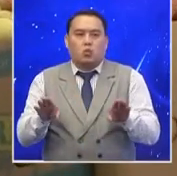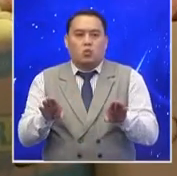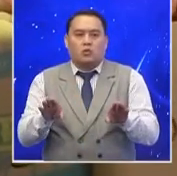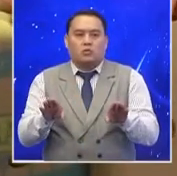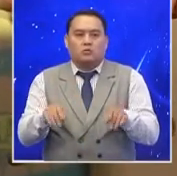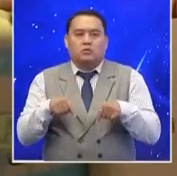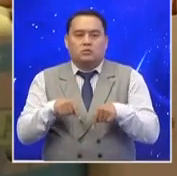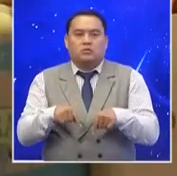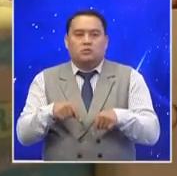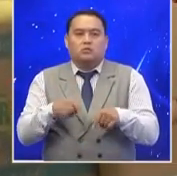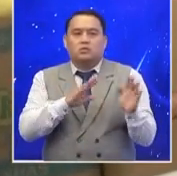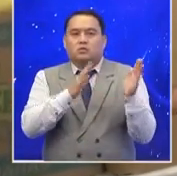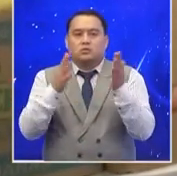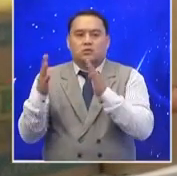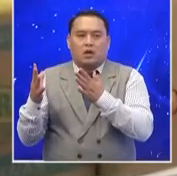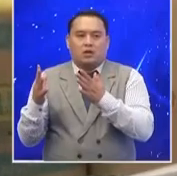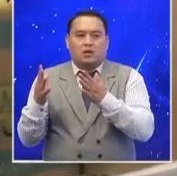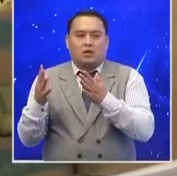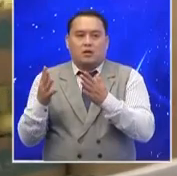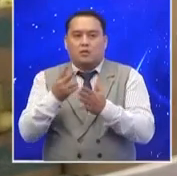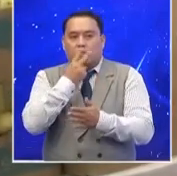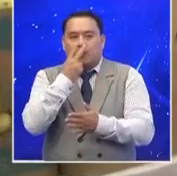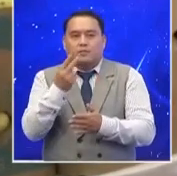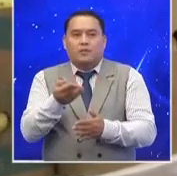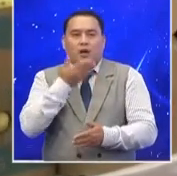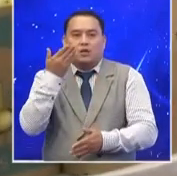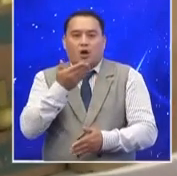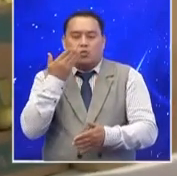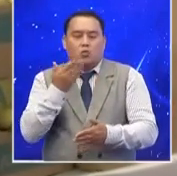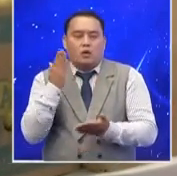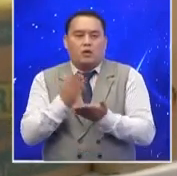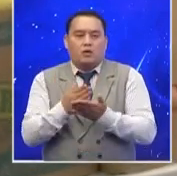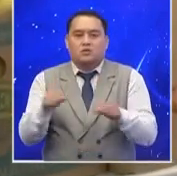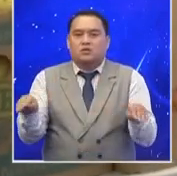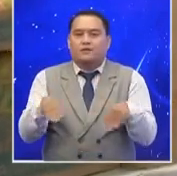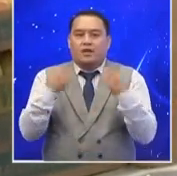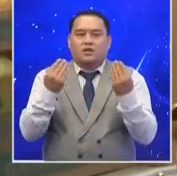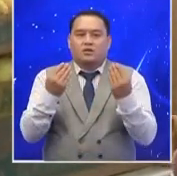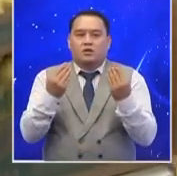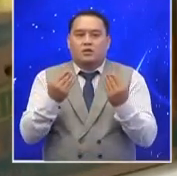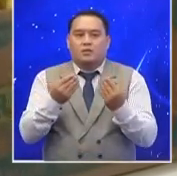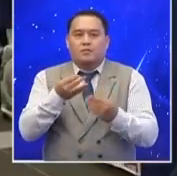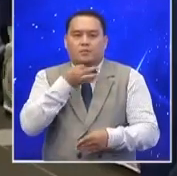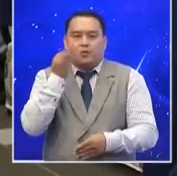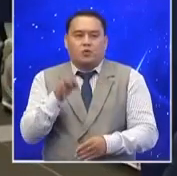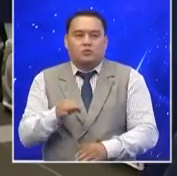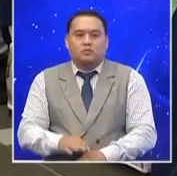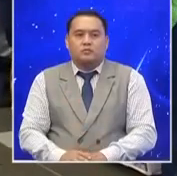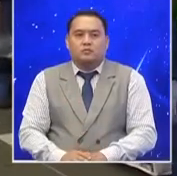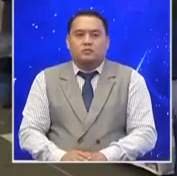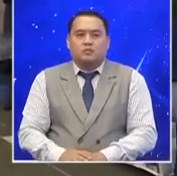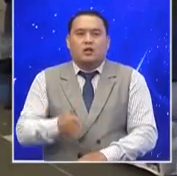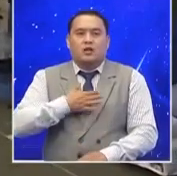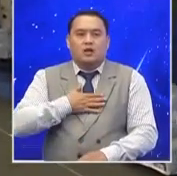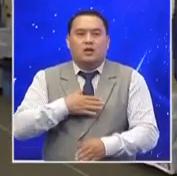из сада. Сами понюхайте, какой аромат здесь от яблок идет. Очень приемлемо. Взял